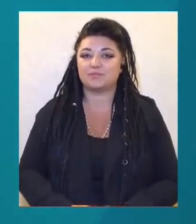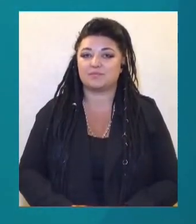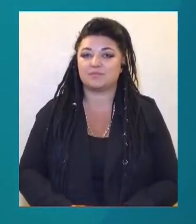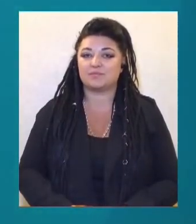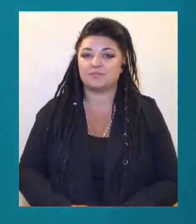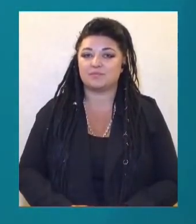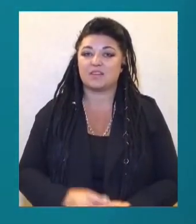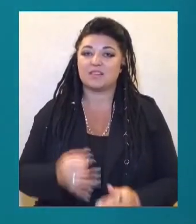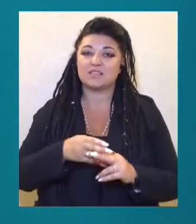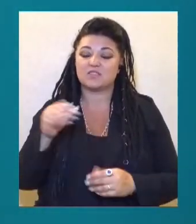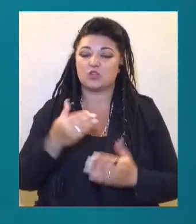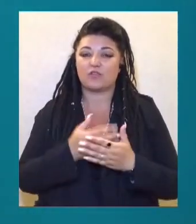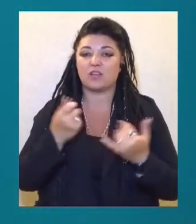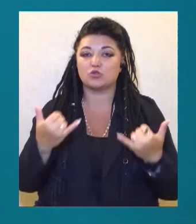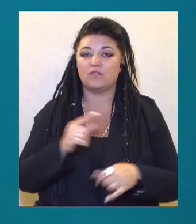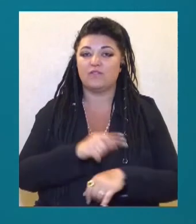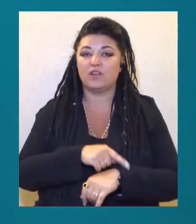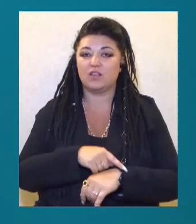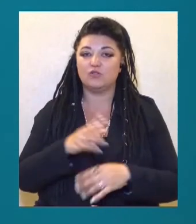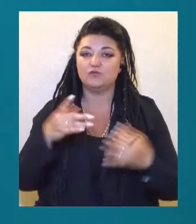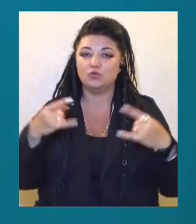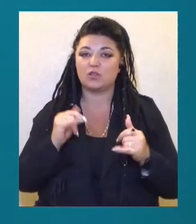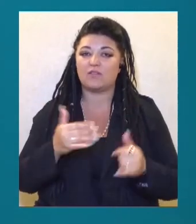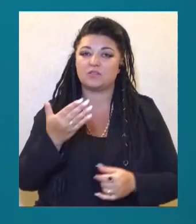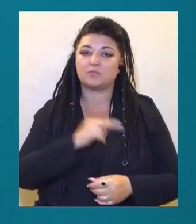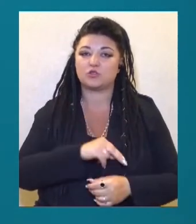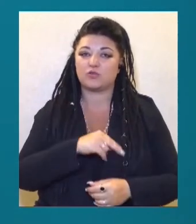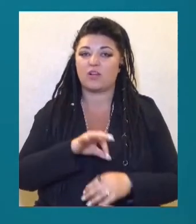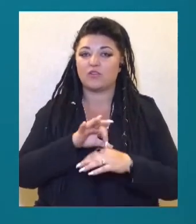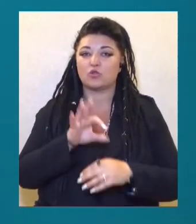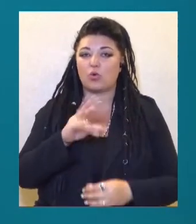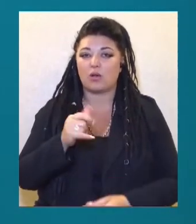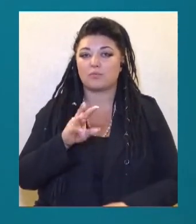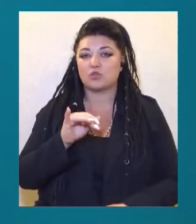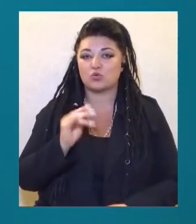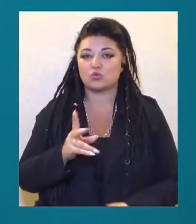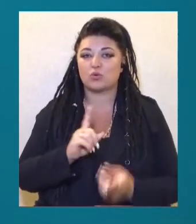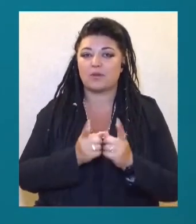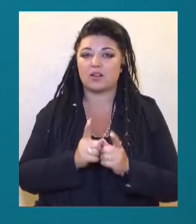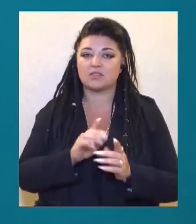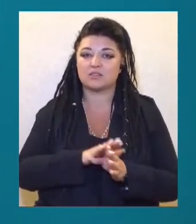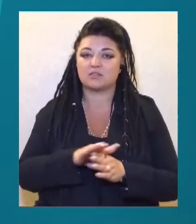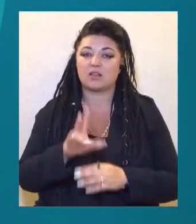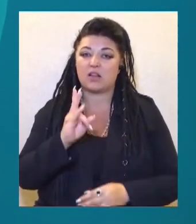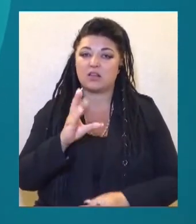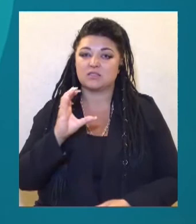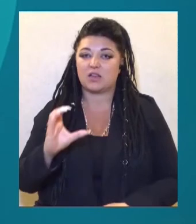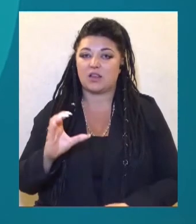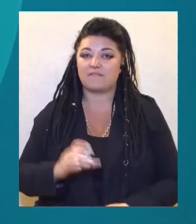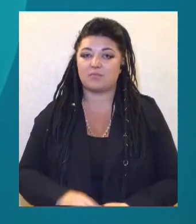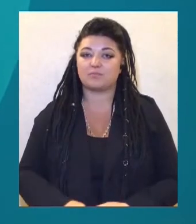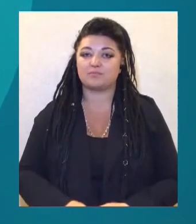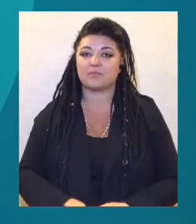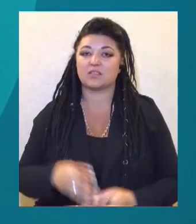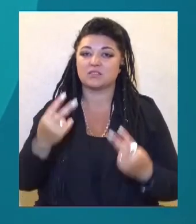І це всі новини на цю хвилину. В студії для вас працювала ведуча Ольга Міщук, сурдопереклад Наталя Сергієва. Стежте